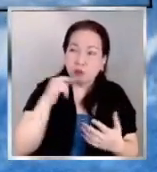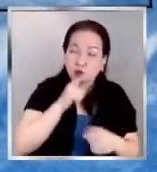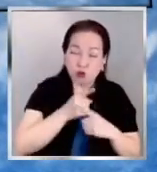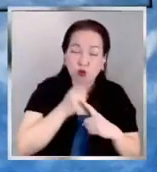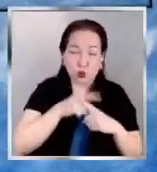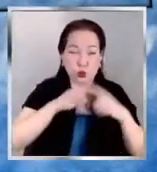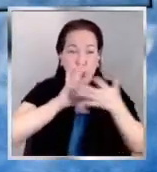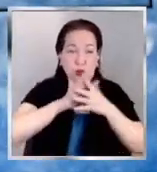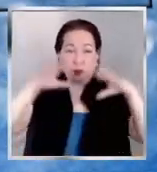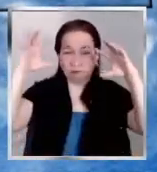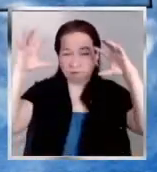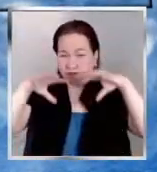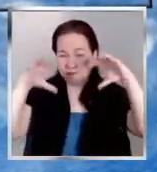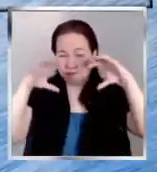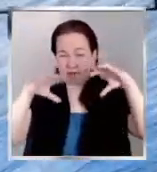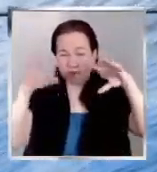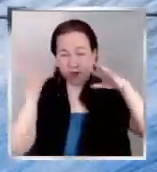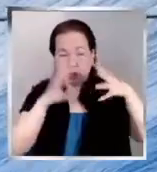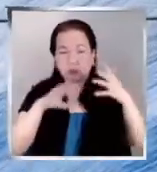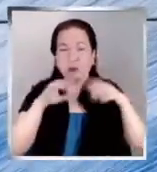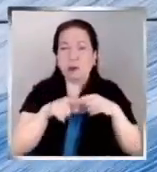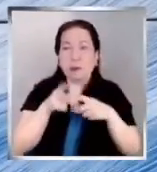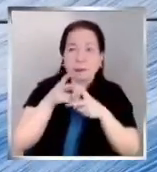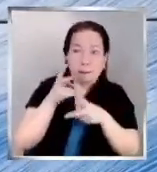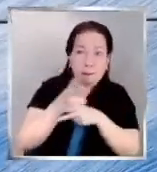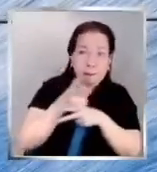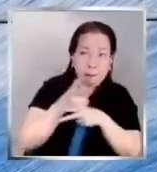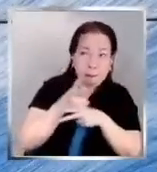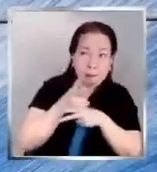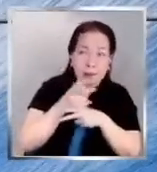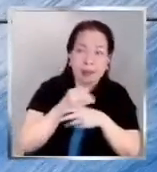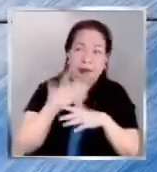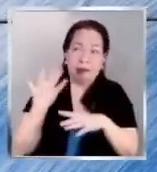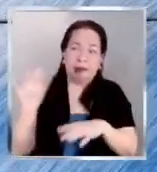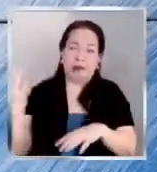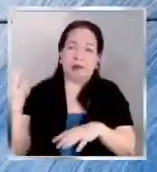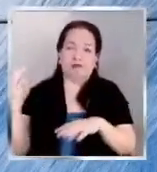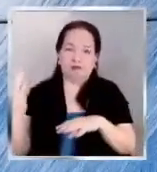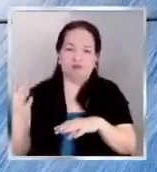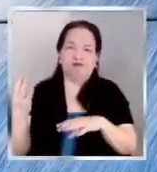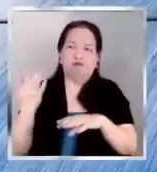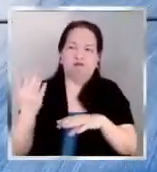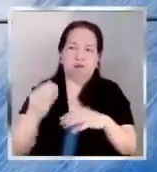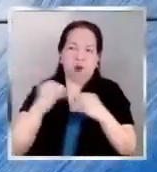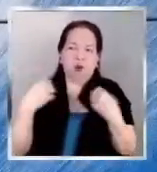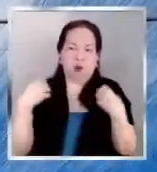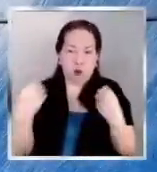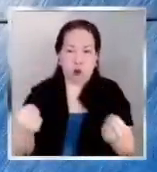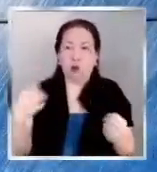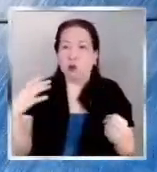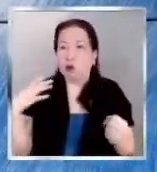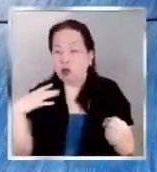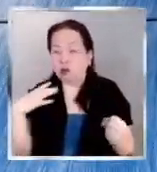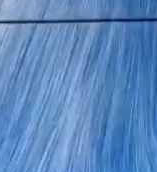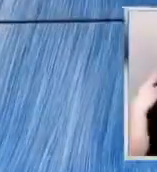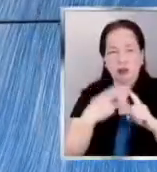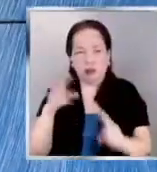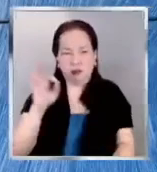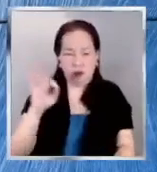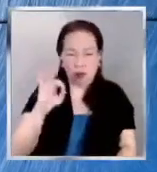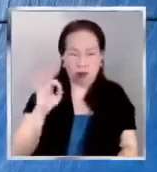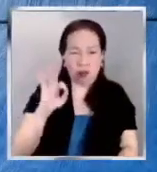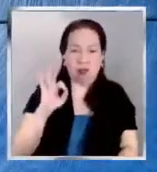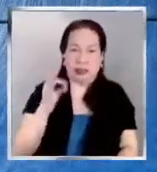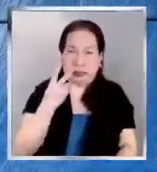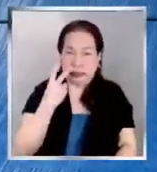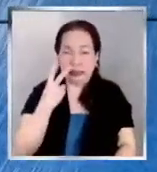babantayan sakaling lumakas. Mabagal pa rin itong kumikilos at inaasahang magtatagal pa hanggang Biyernes. Posible ring lumapit o tawirin yan